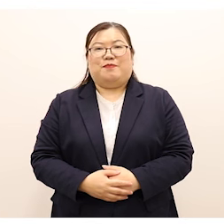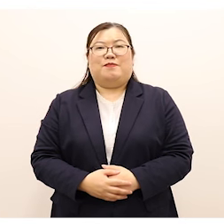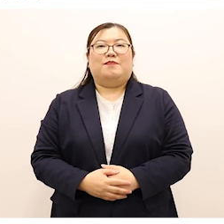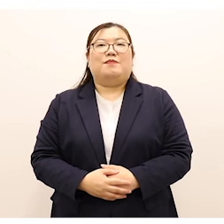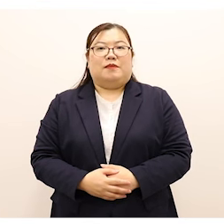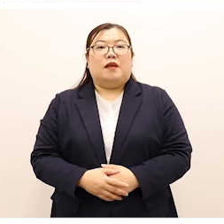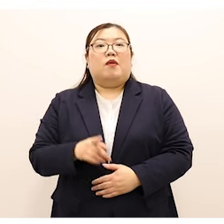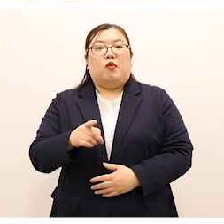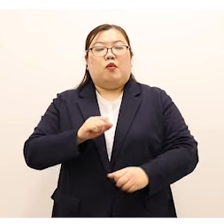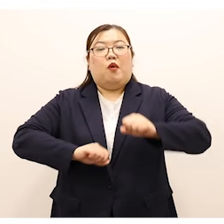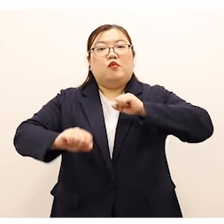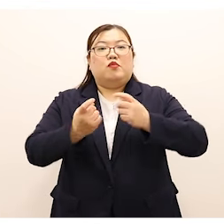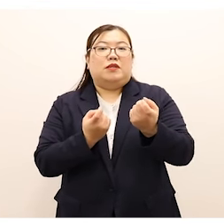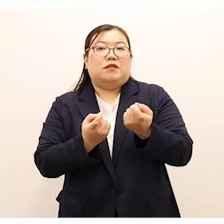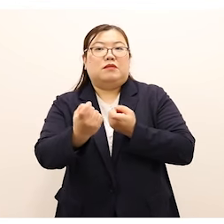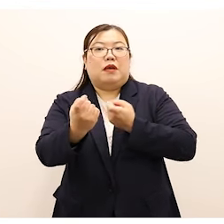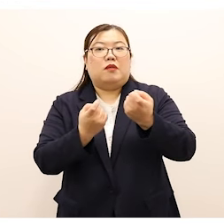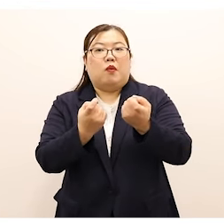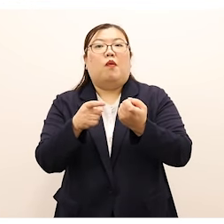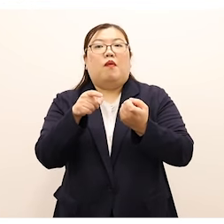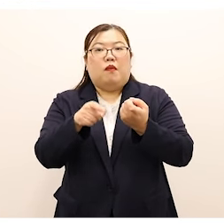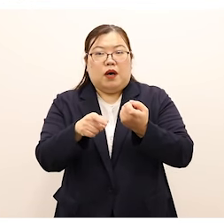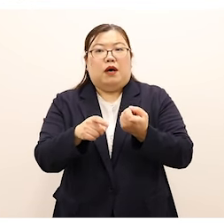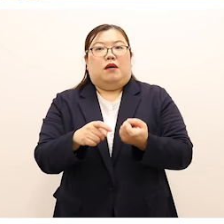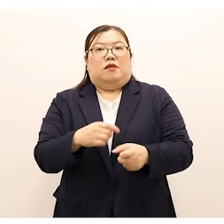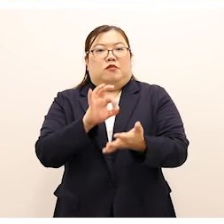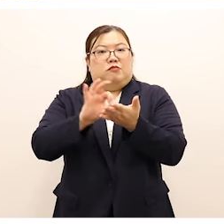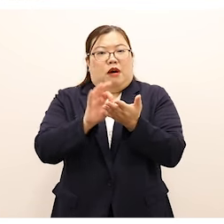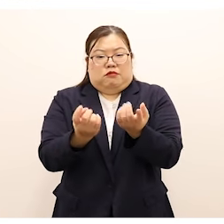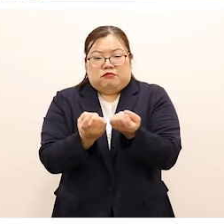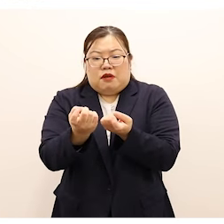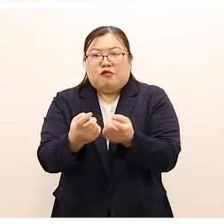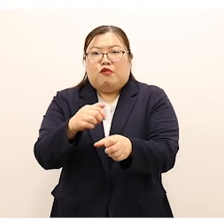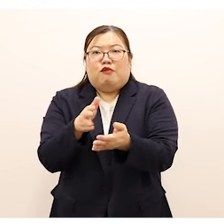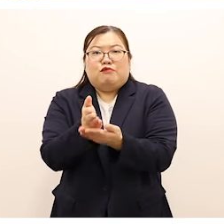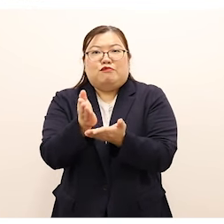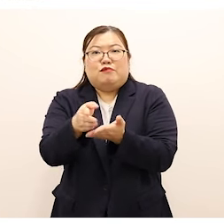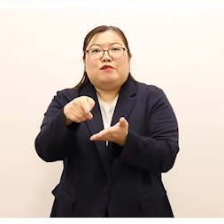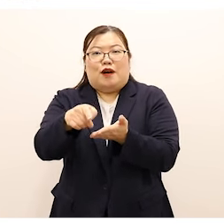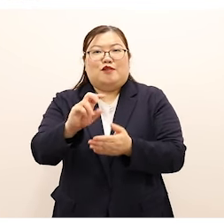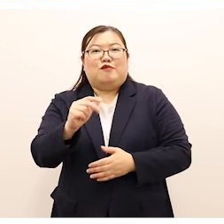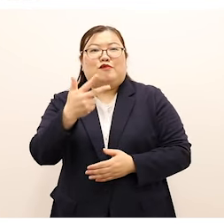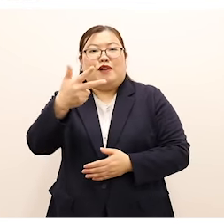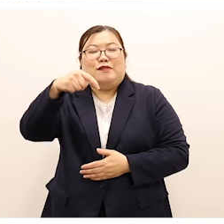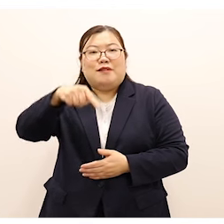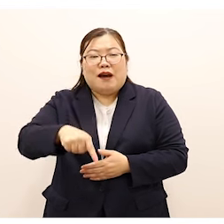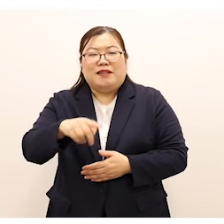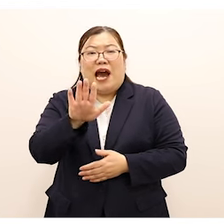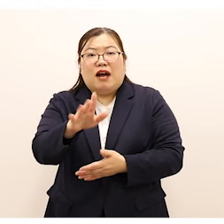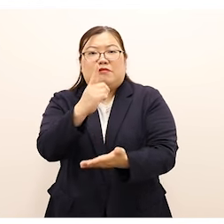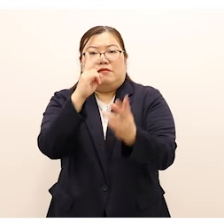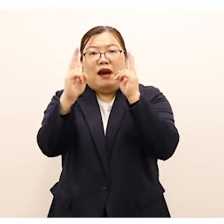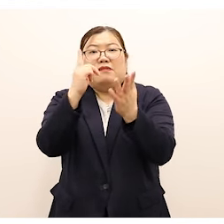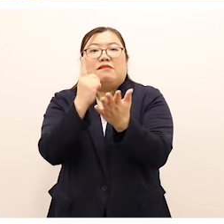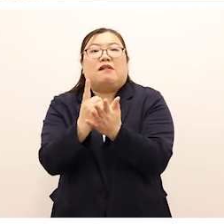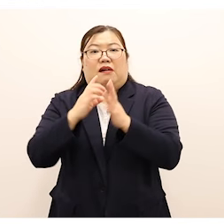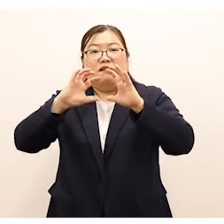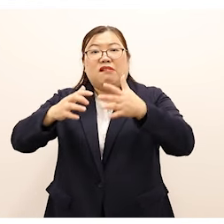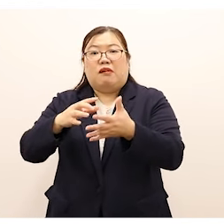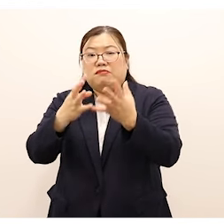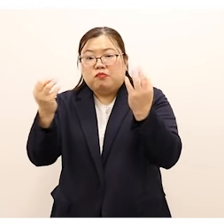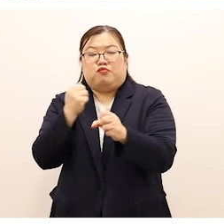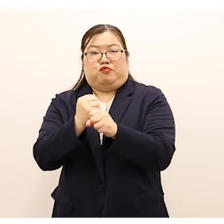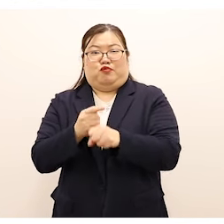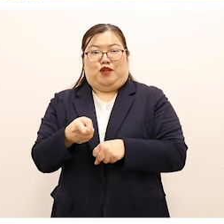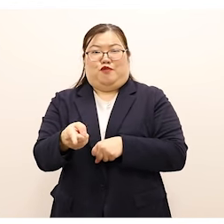ます。このフリースケートはスケート競技の歴史で、フリースケートの正規品は世界中で